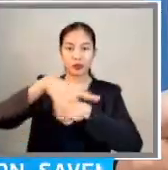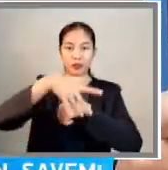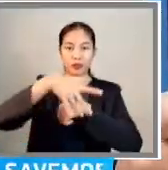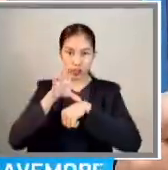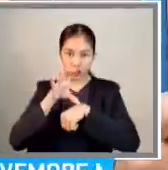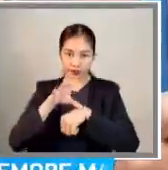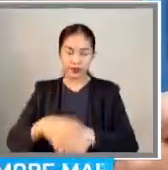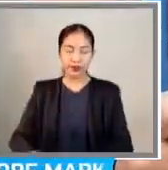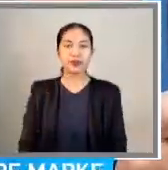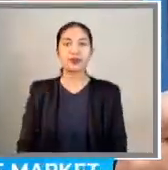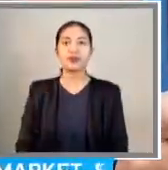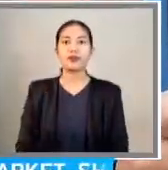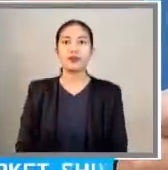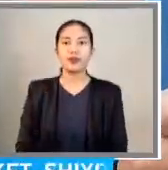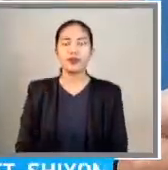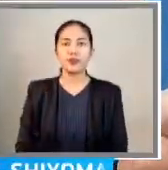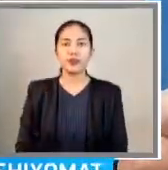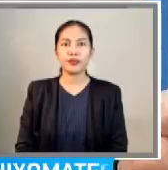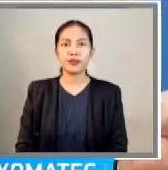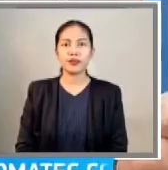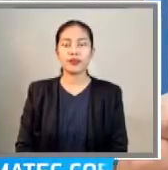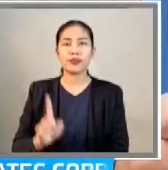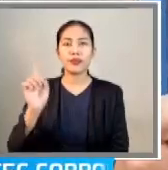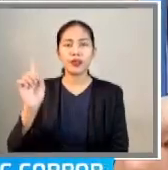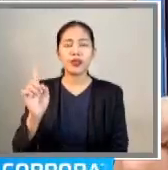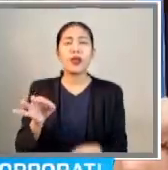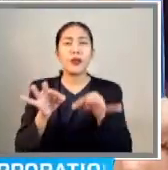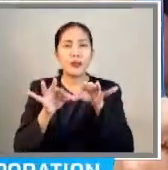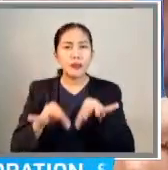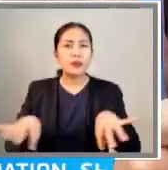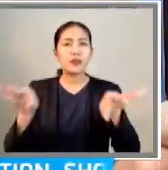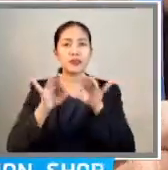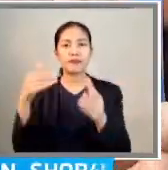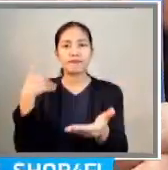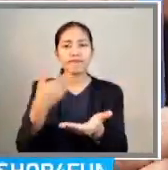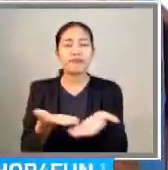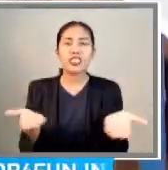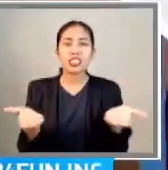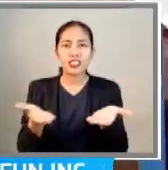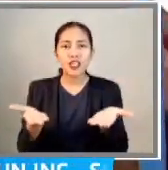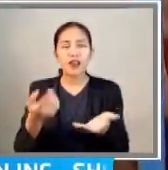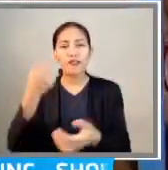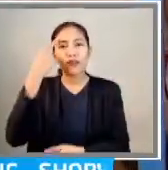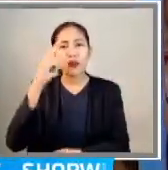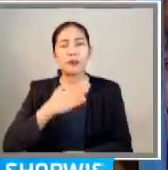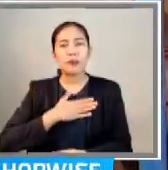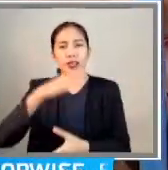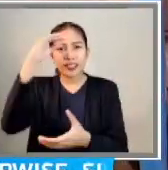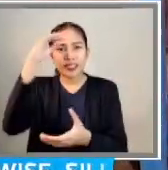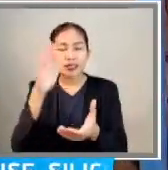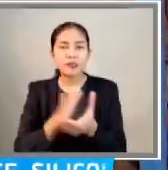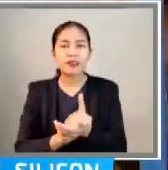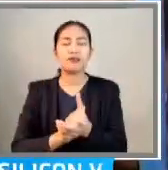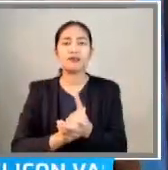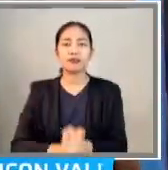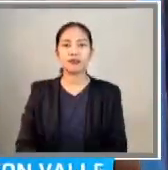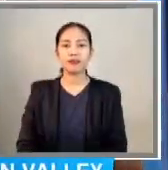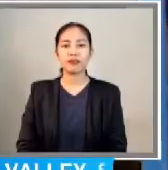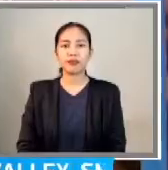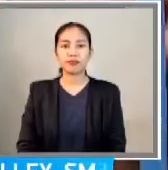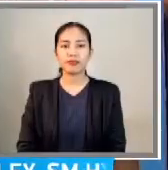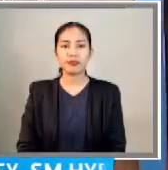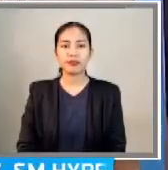Basta makarating ako dito para sa asawa ko. Na-depression siya noon. Kaya yung gumaling